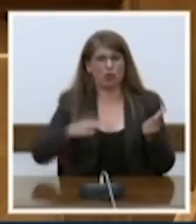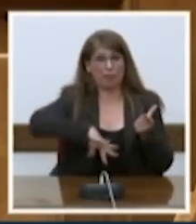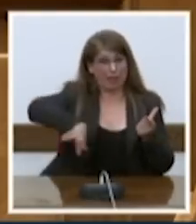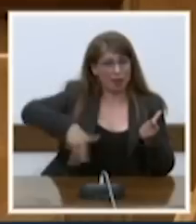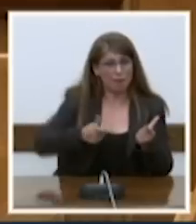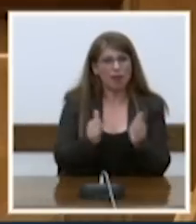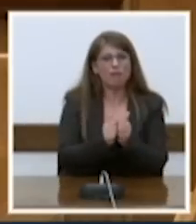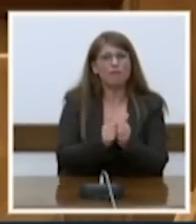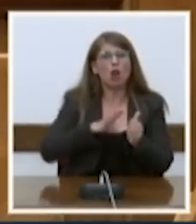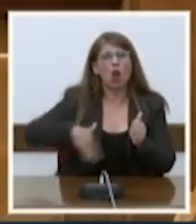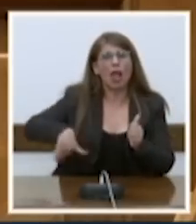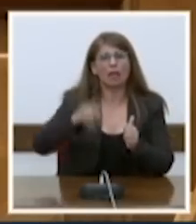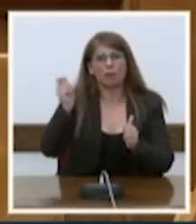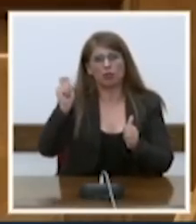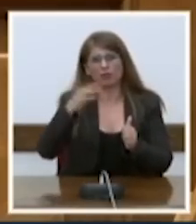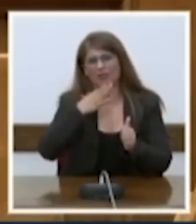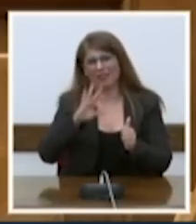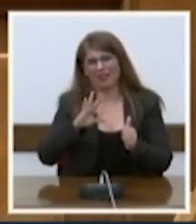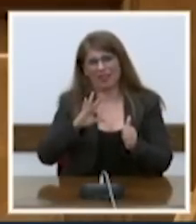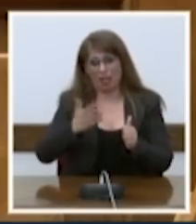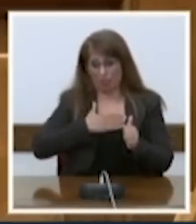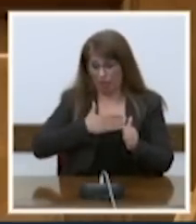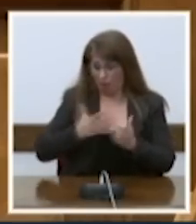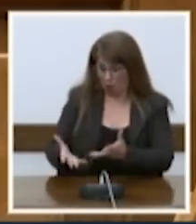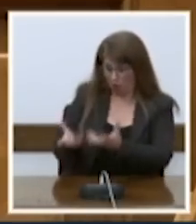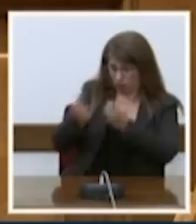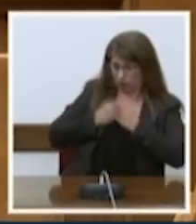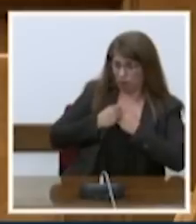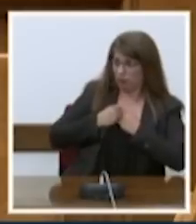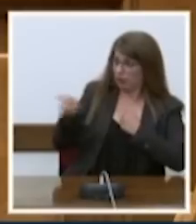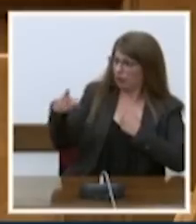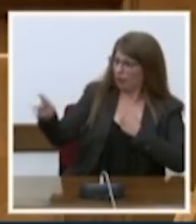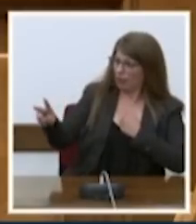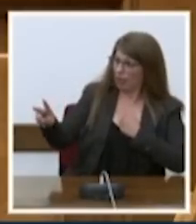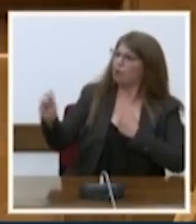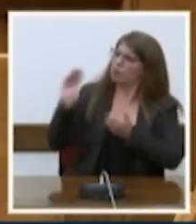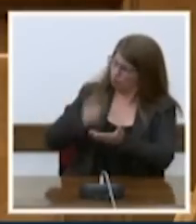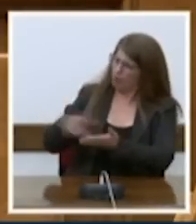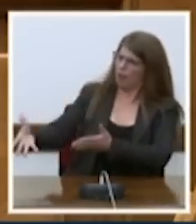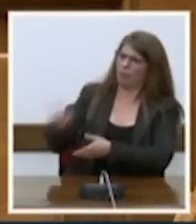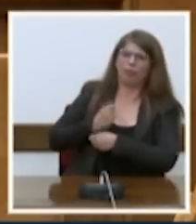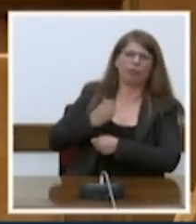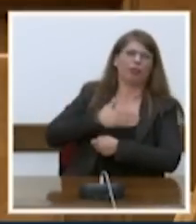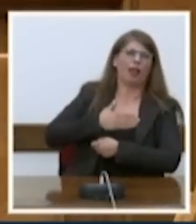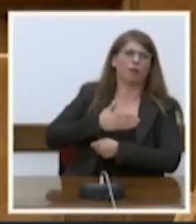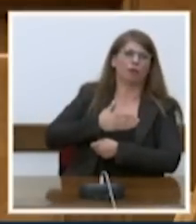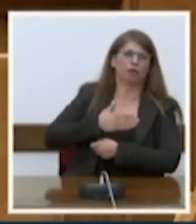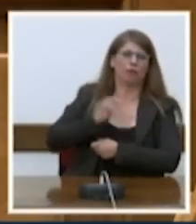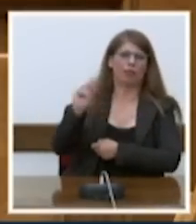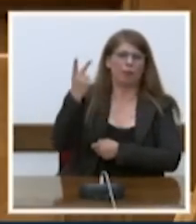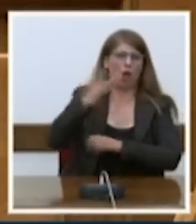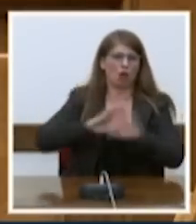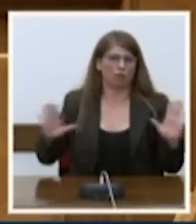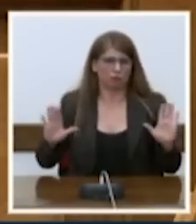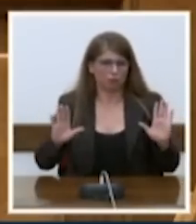πολιτική. Σαν λέμε, τα δικά μου και τα δικά σου πάλι δικά μου. Βέβαια, θα καταργήσετε